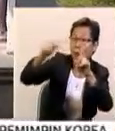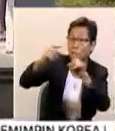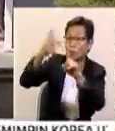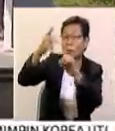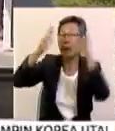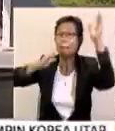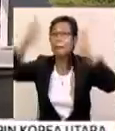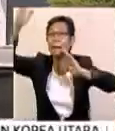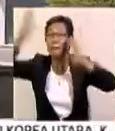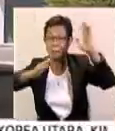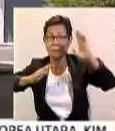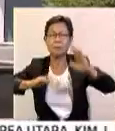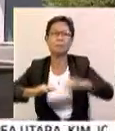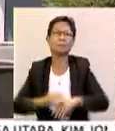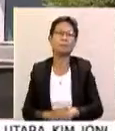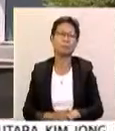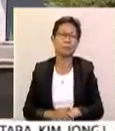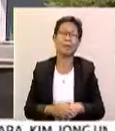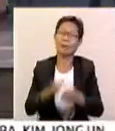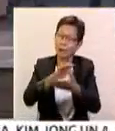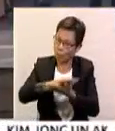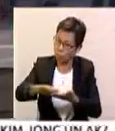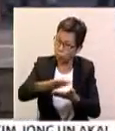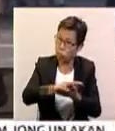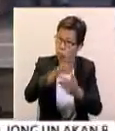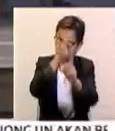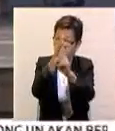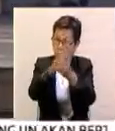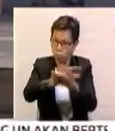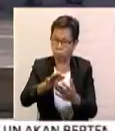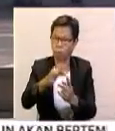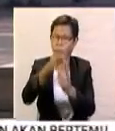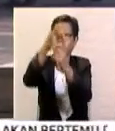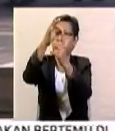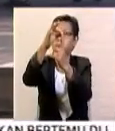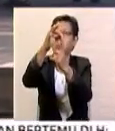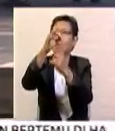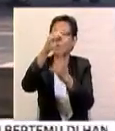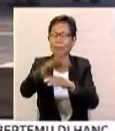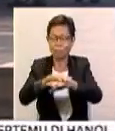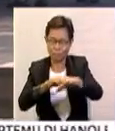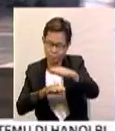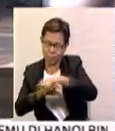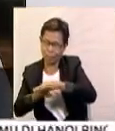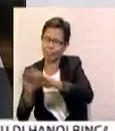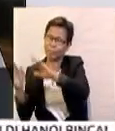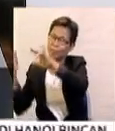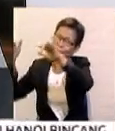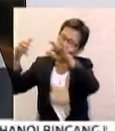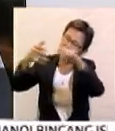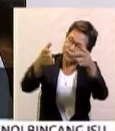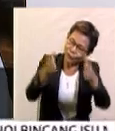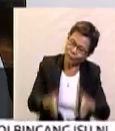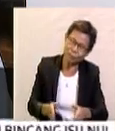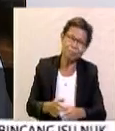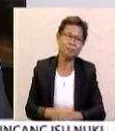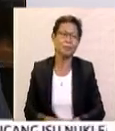dalam negara. Justru aspek kebersihan adalah tunjang utama keselesaan pengunjung. Negara kita